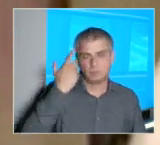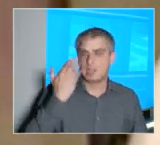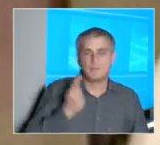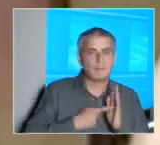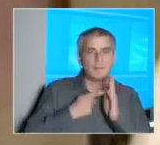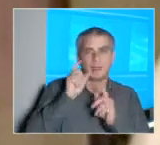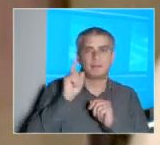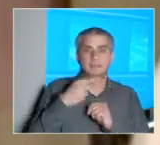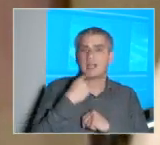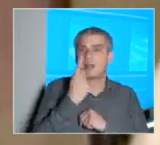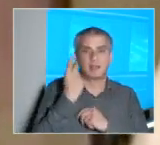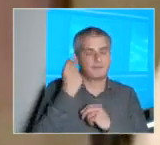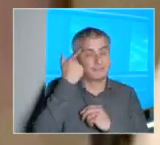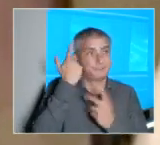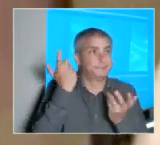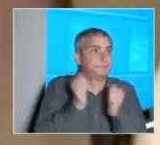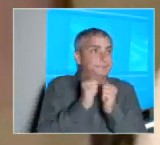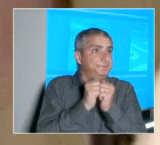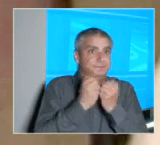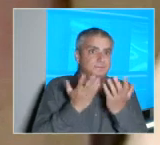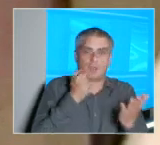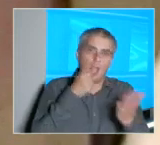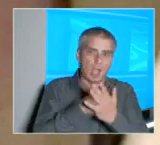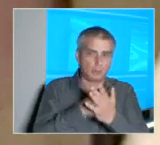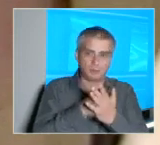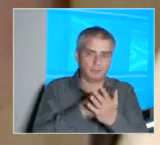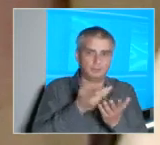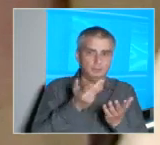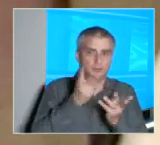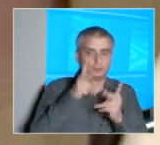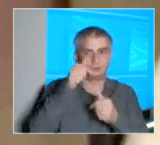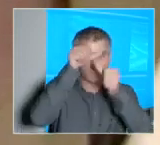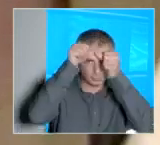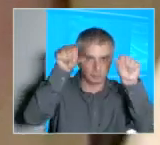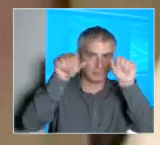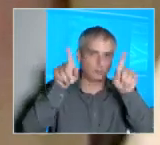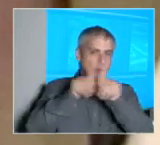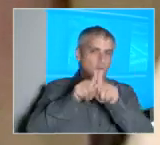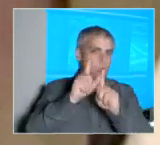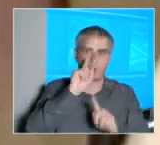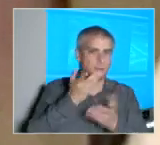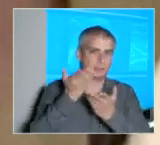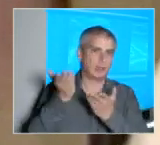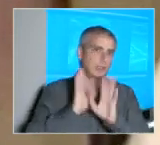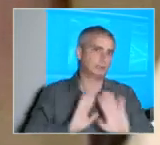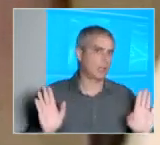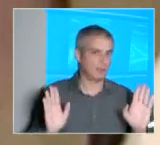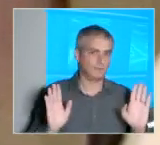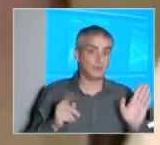אדם צריך להגיד דברים מפגרים, עד שאפשר לתייג אותו כאחד שלא צריך להתייחס אליו.